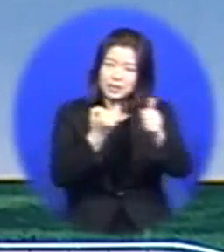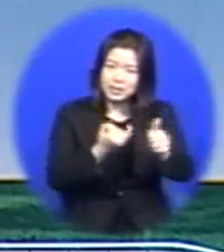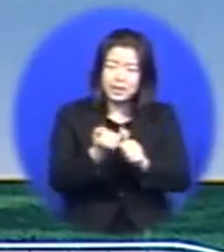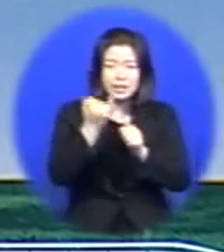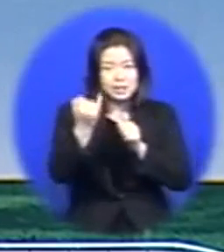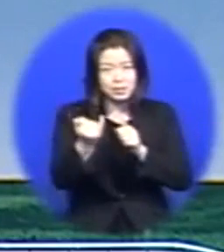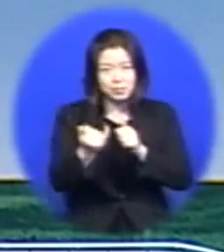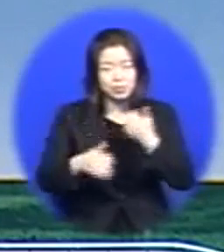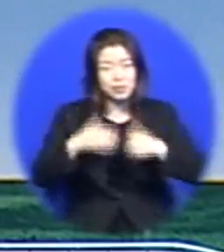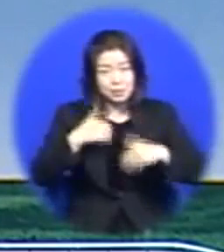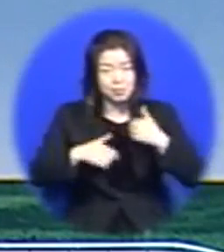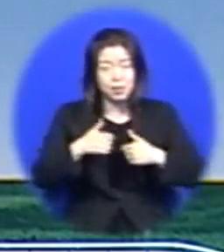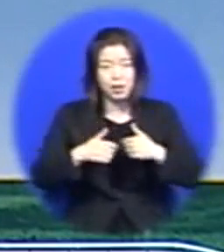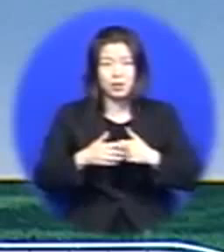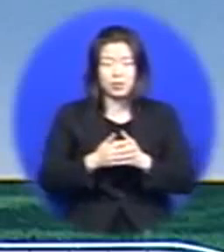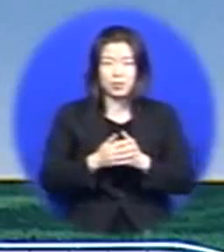기뻐하고